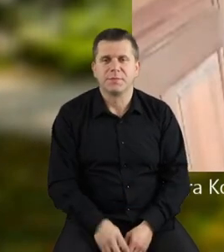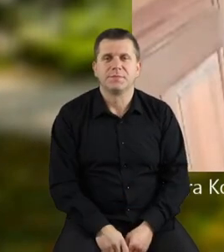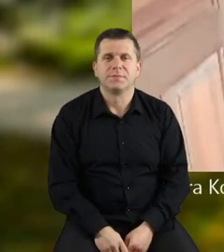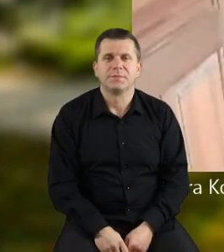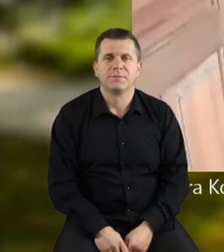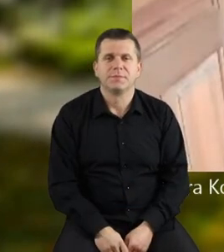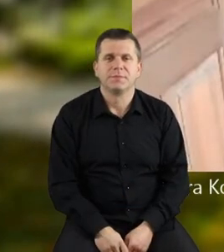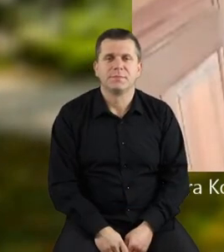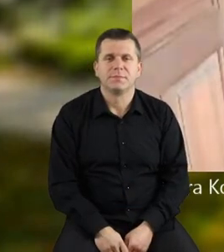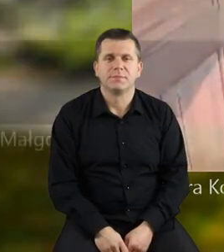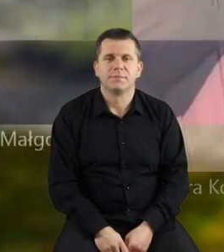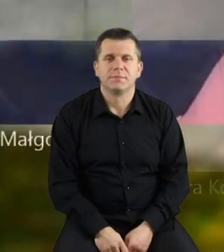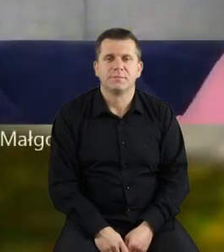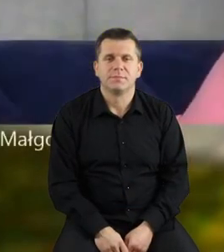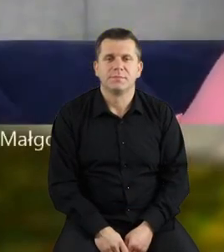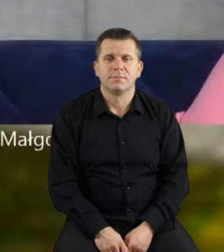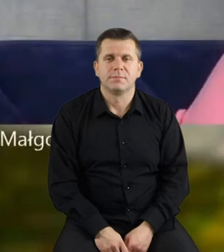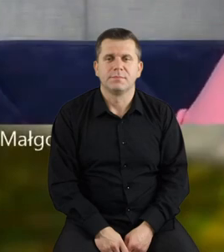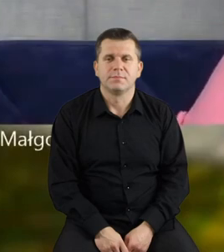i ciekawi.